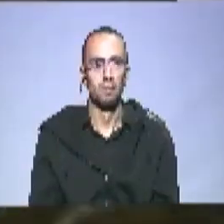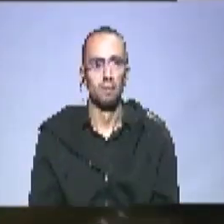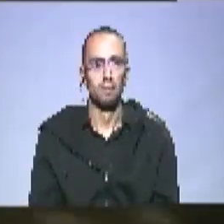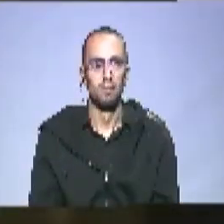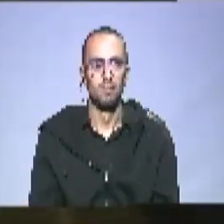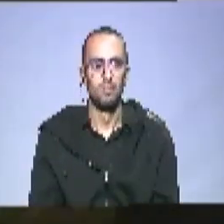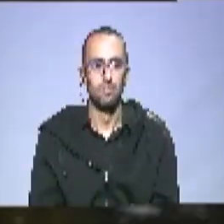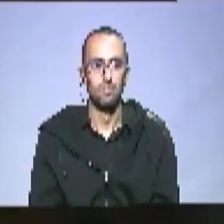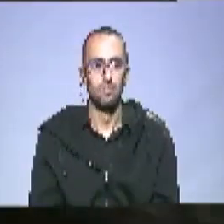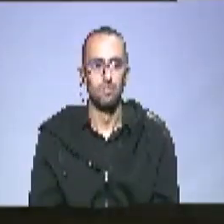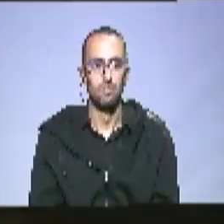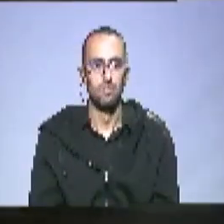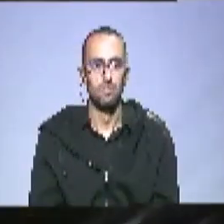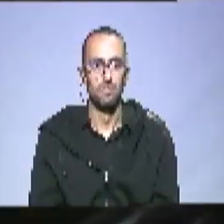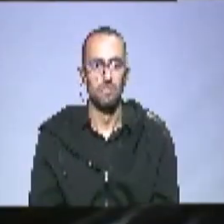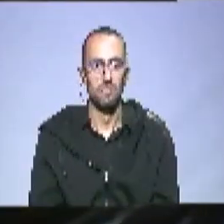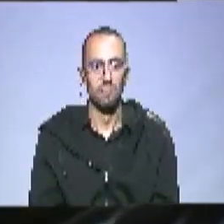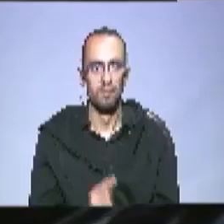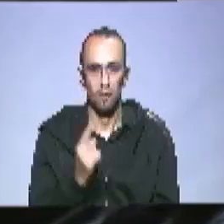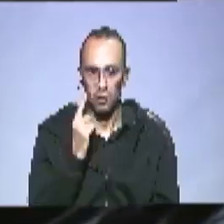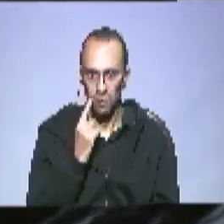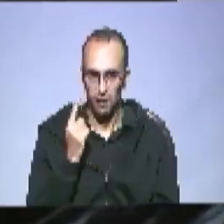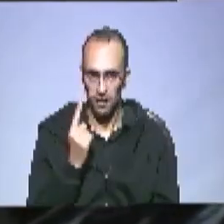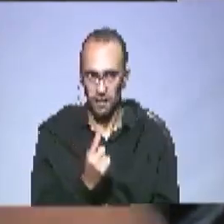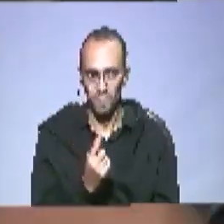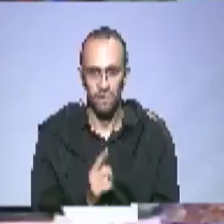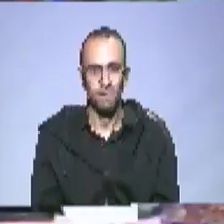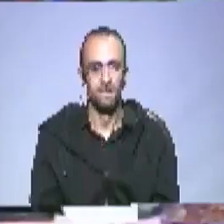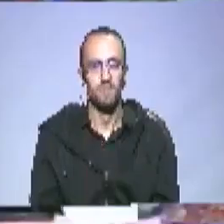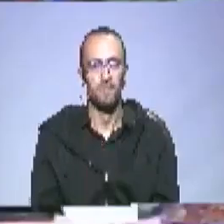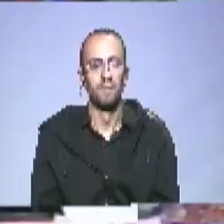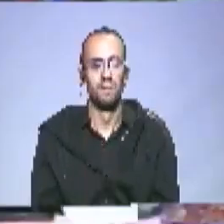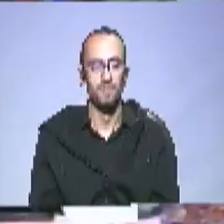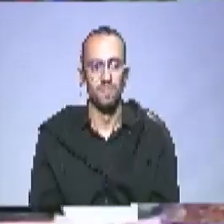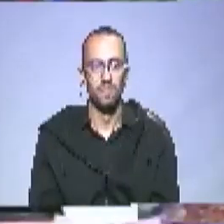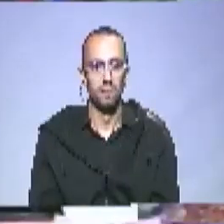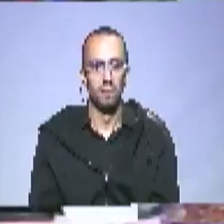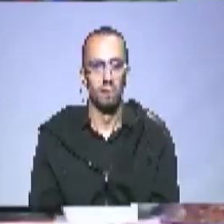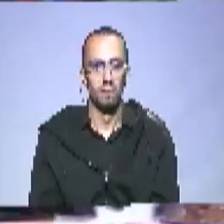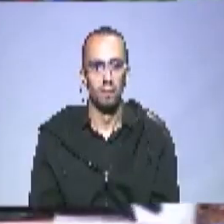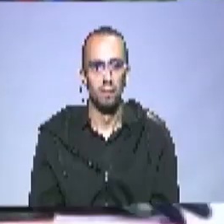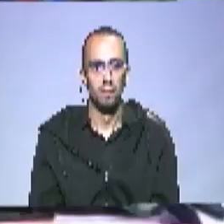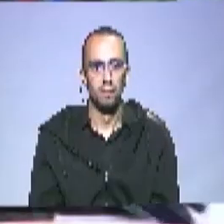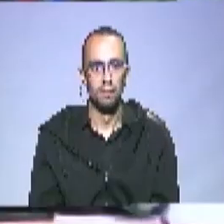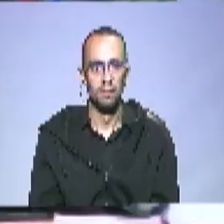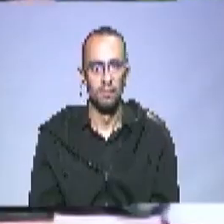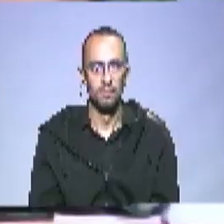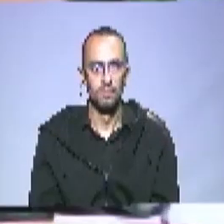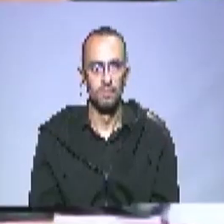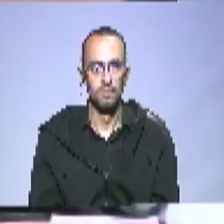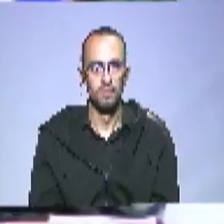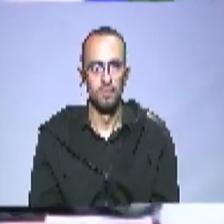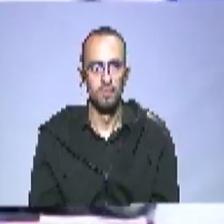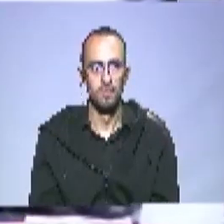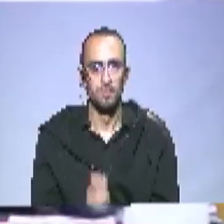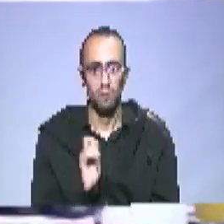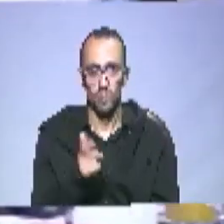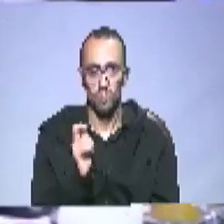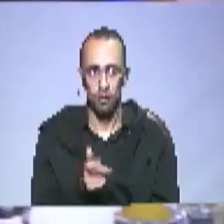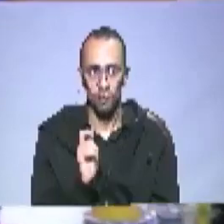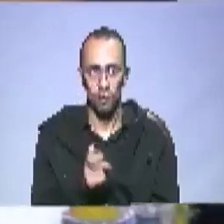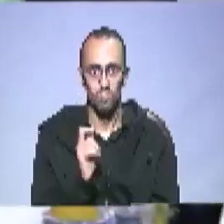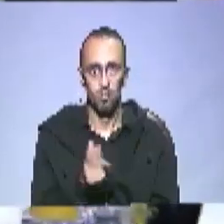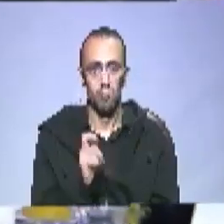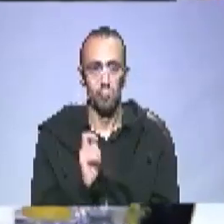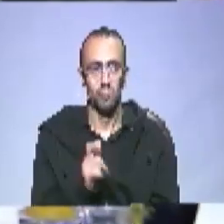يلا. شايف القوام عامل ازاي؟ ناخد بقى نجملها، ناخد بس بسرعة كده، بسرعة نقلب